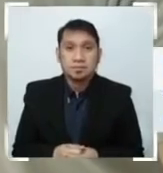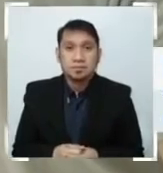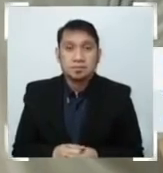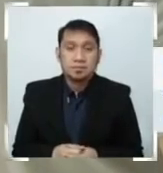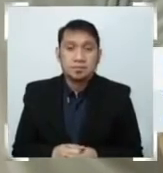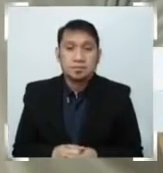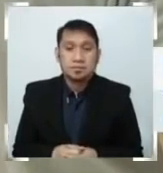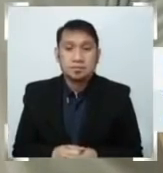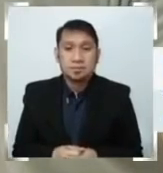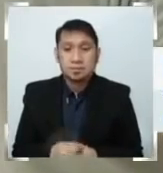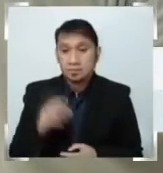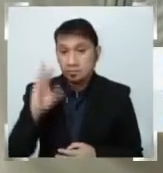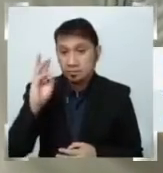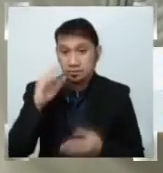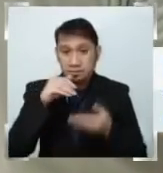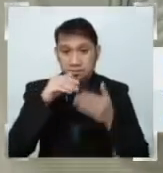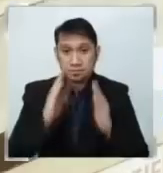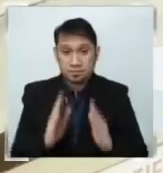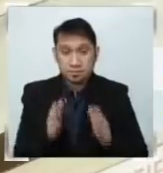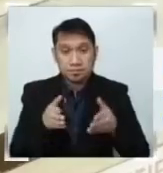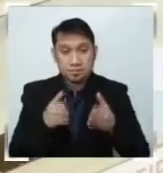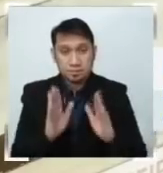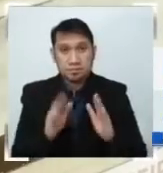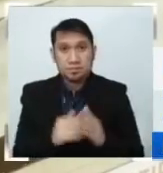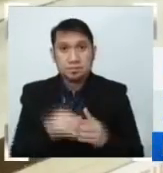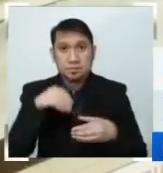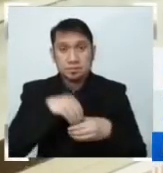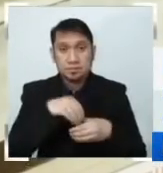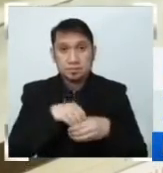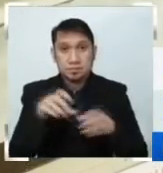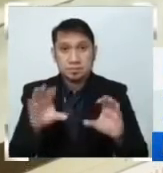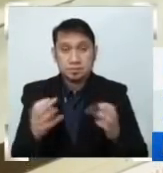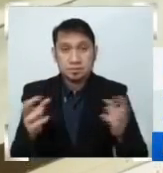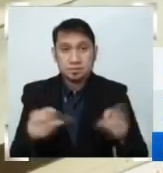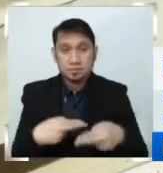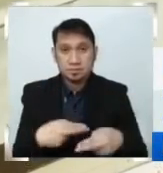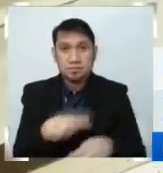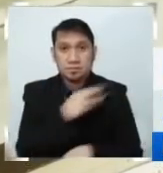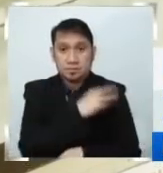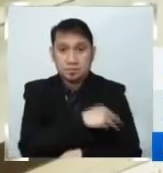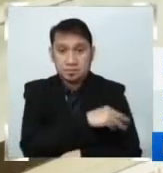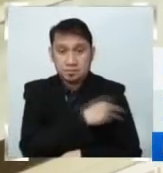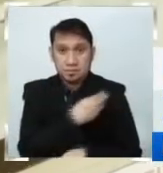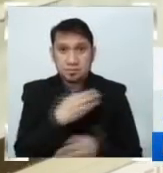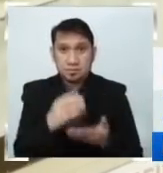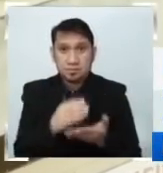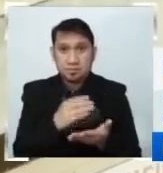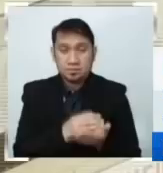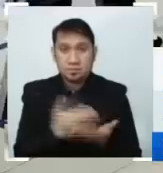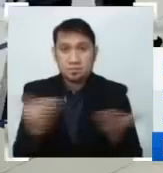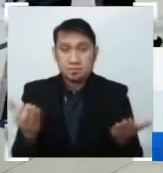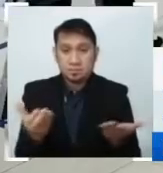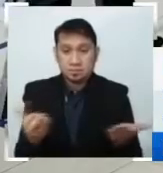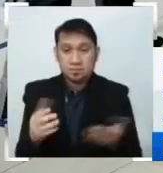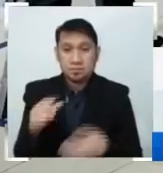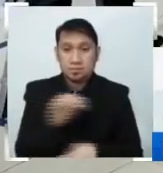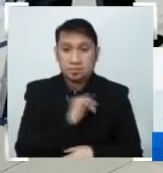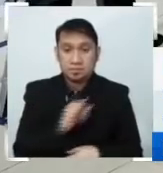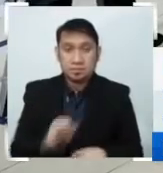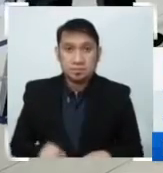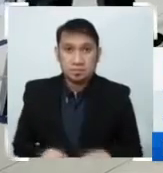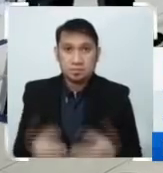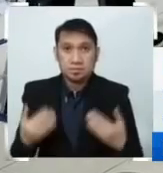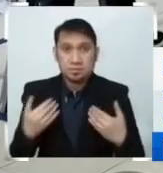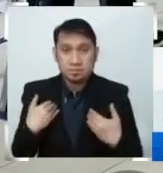Anim lamang na estudyante ang pinapayagan sa classroom sa mga klase ng ilang medical course sa University of La Salette, Santiago sa Isabela. May mga glass at